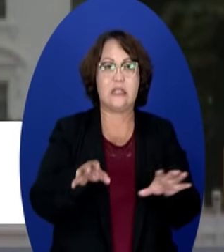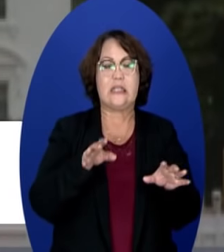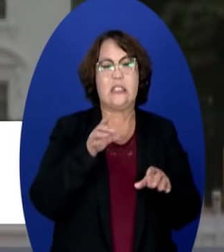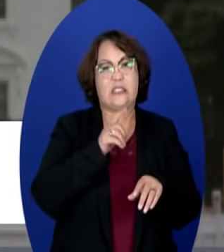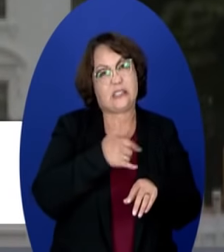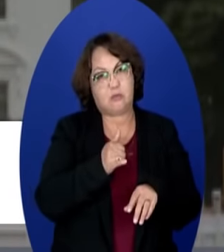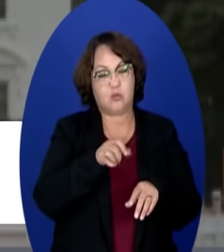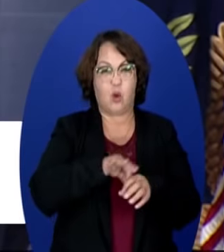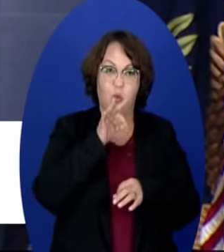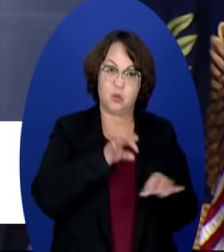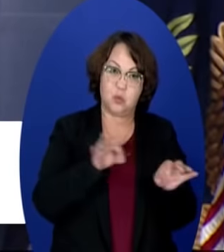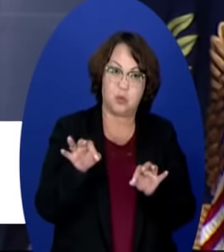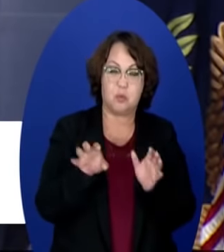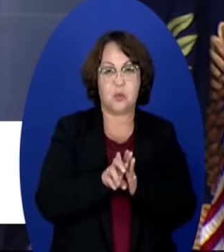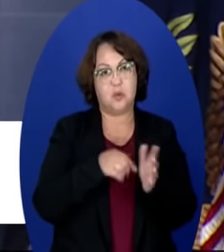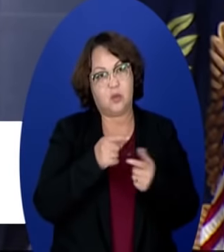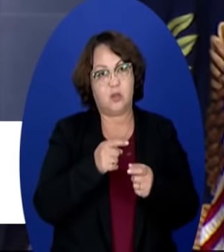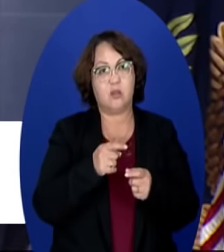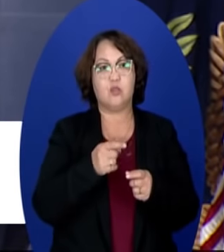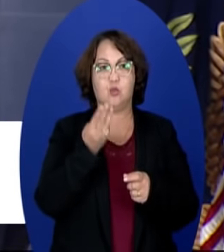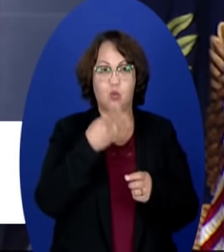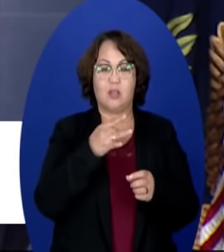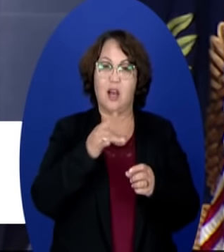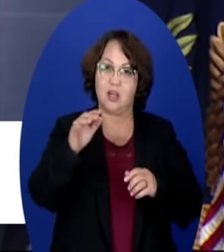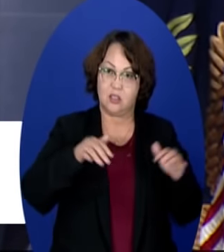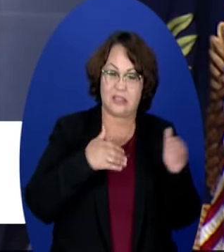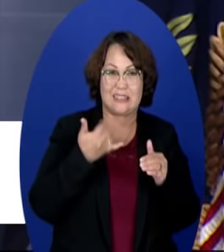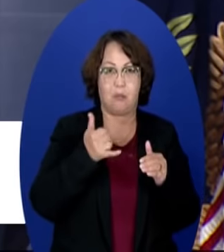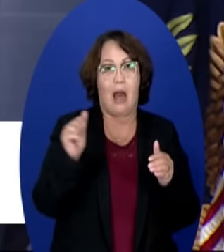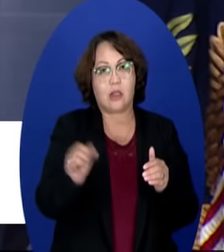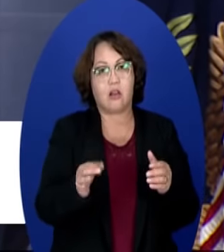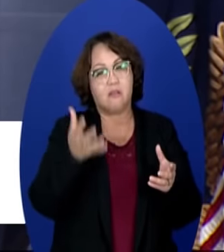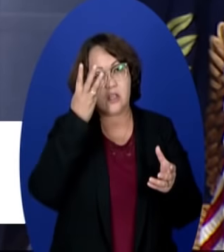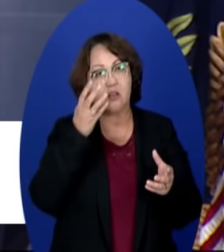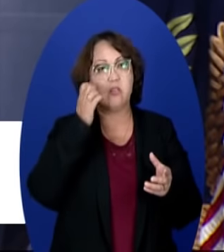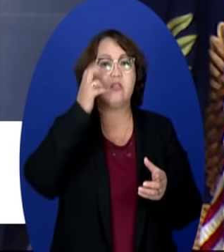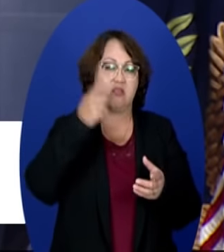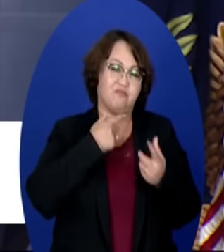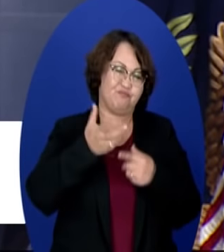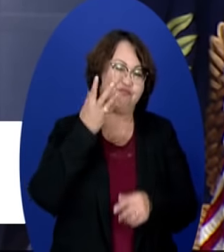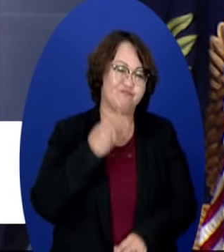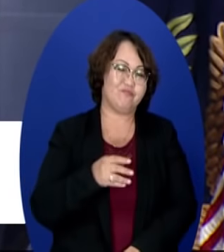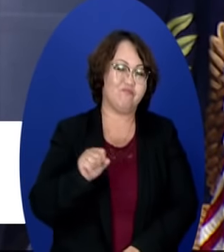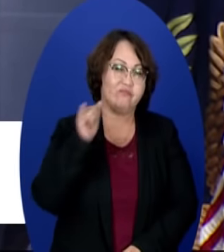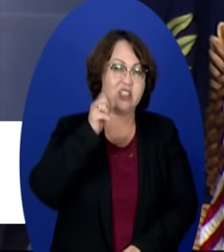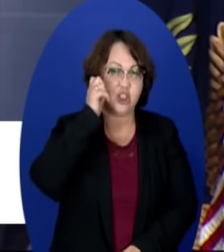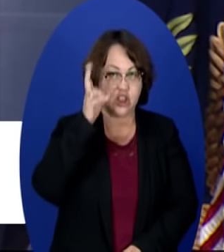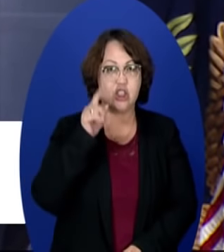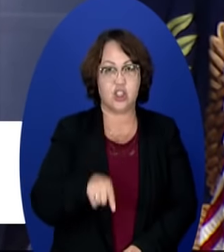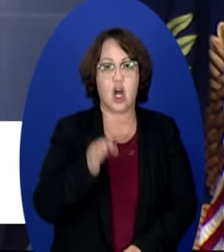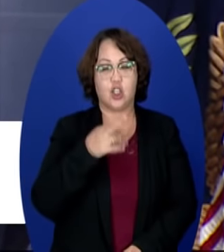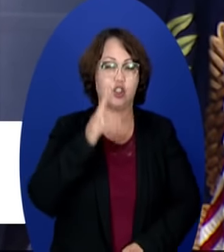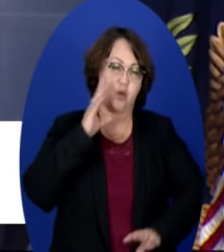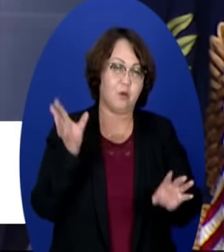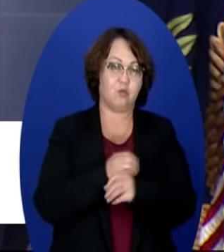бичсэн нь шуудангаар санал өгөхийн сөрөг талыг тайлбарлах гэсэнтэй нь холбоотой гэж мэдэгдэж байна. За ерөнхийлөгч Трамп энэ онд зохион